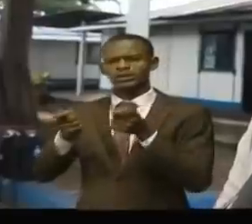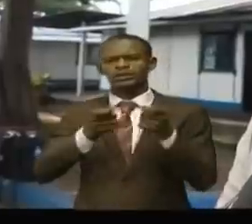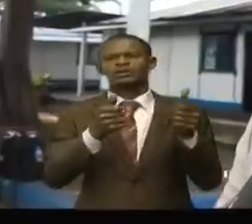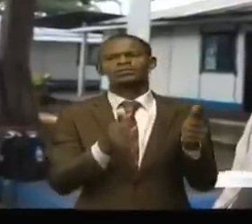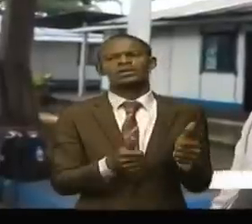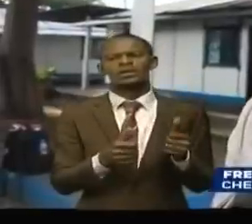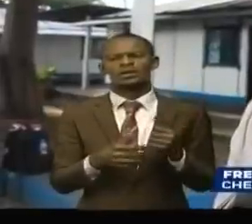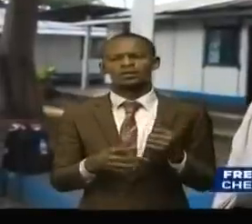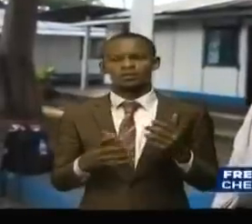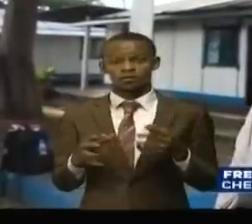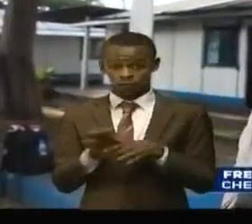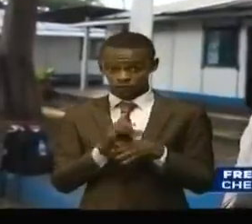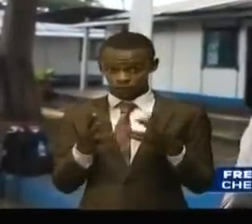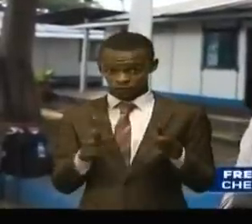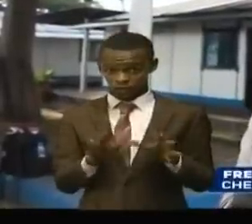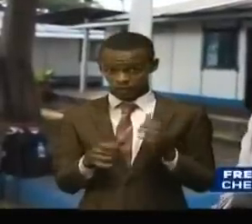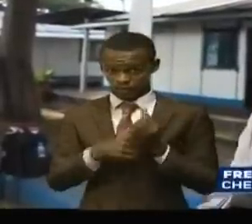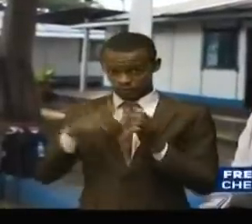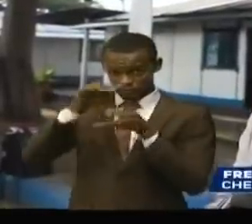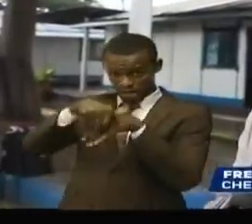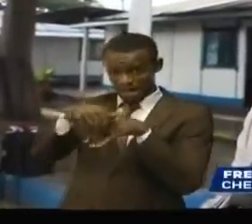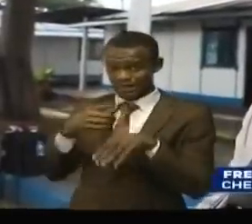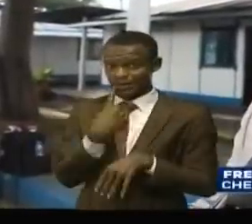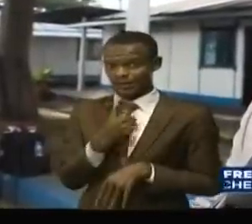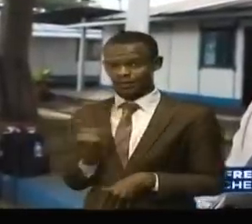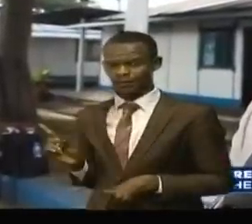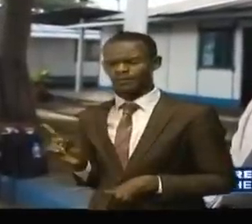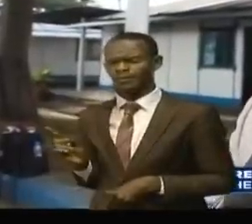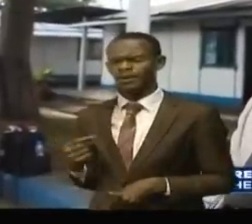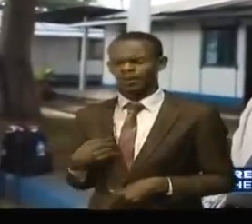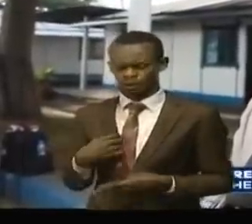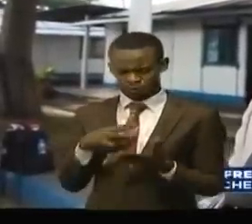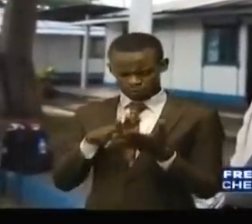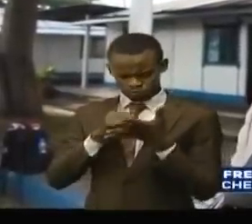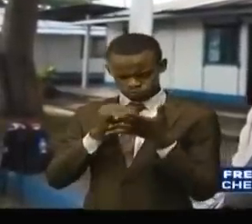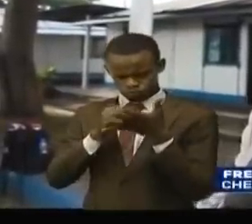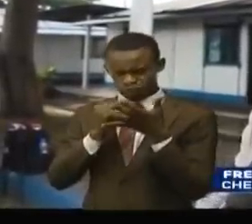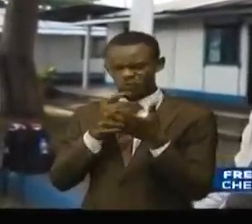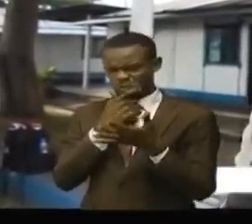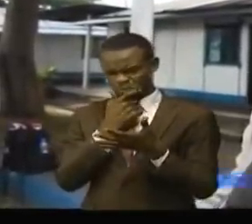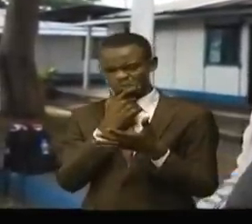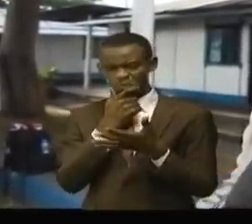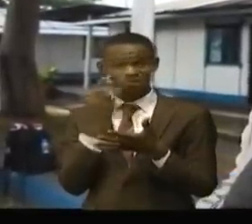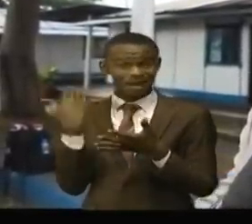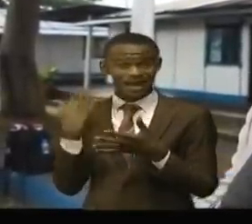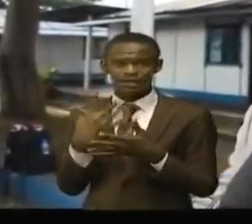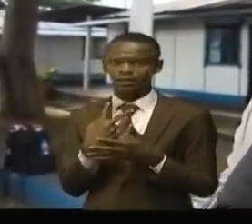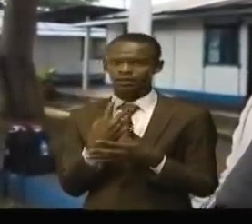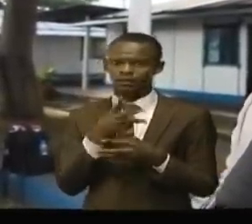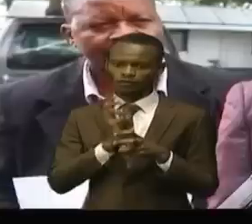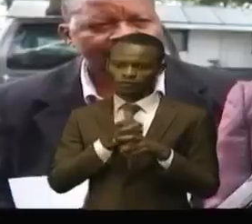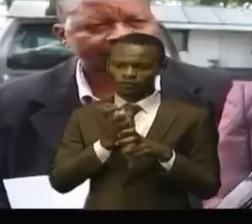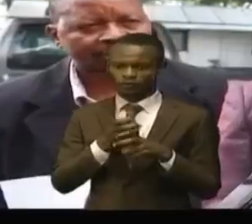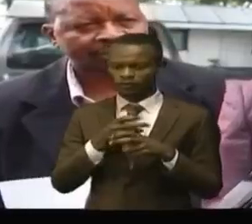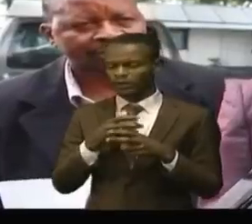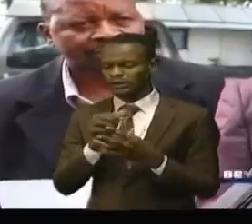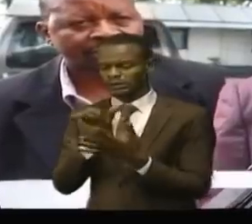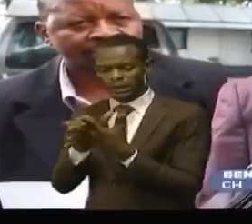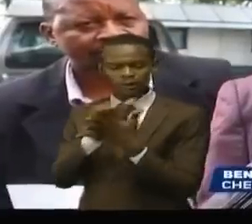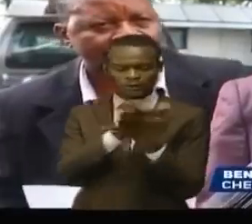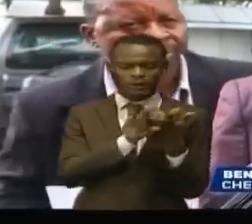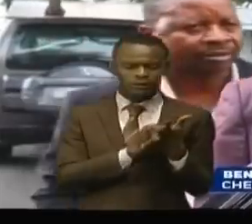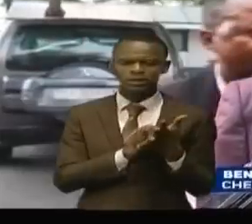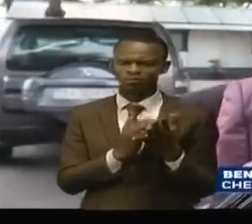On a eu à être formés dans la matière que nous traitons, mais qui semblait avoir des failles dans l'application. Il s'agit